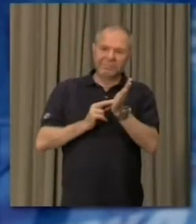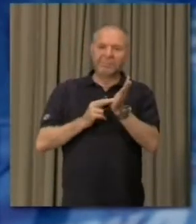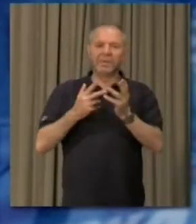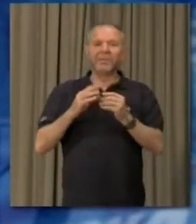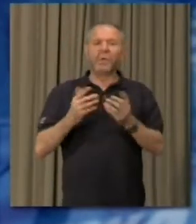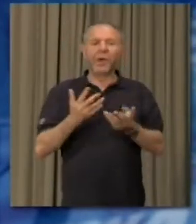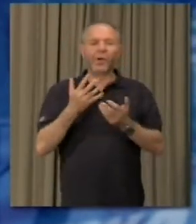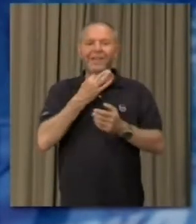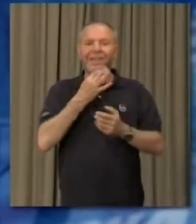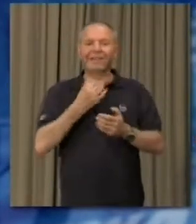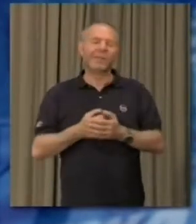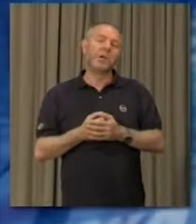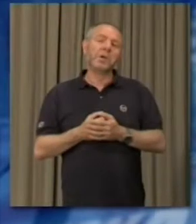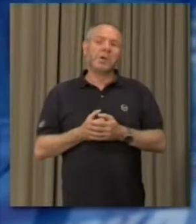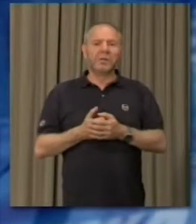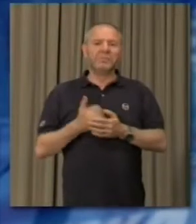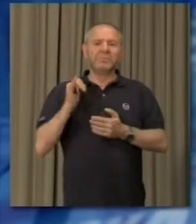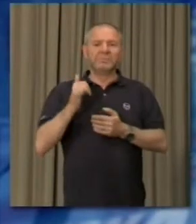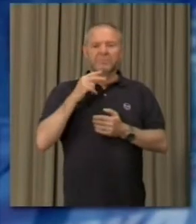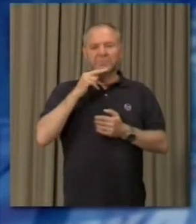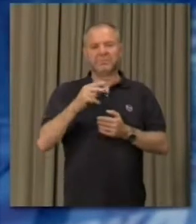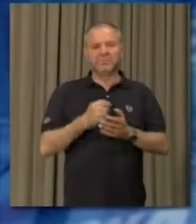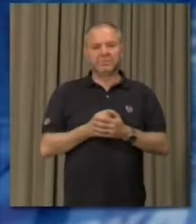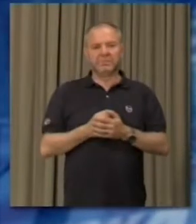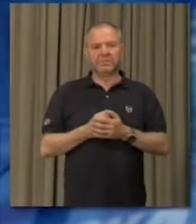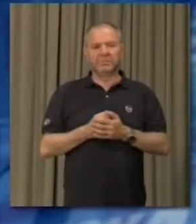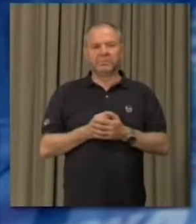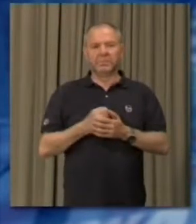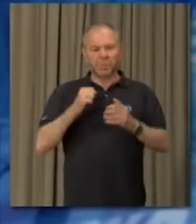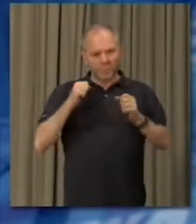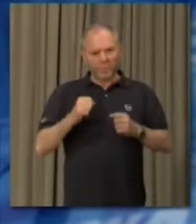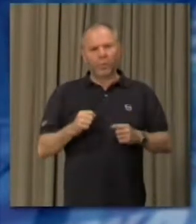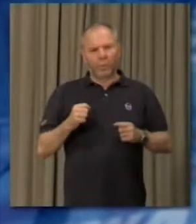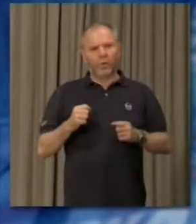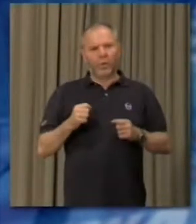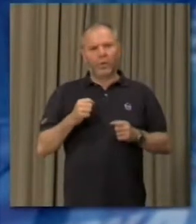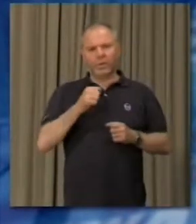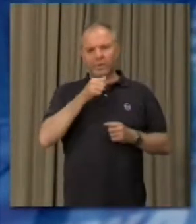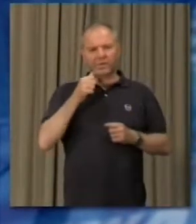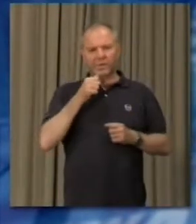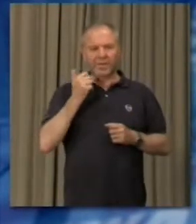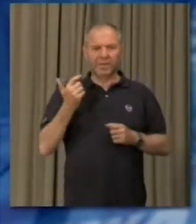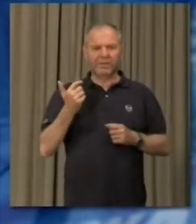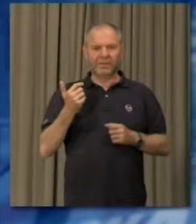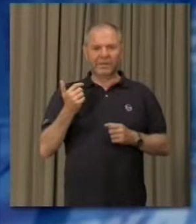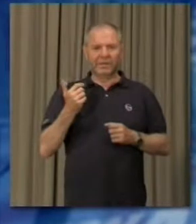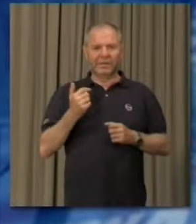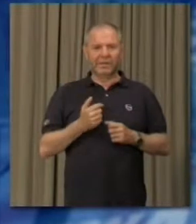dai. Beh, un qualcosa che sicuramente può essere utile, perché in certi momenti